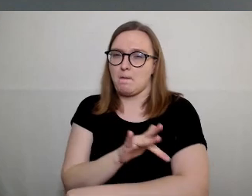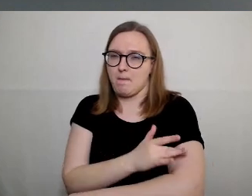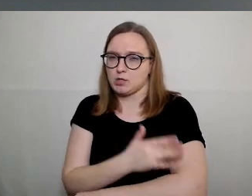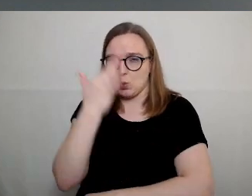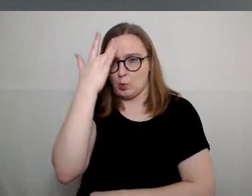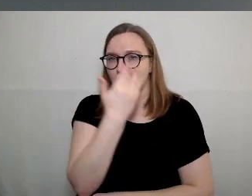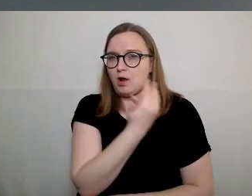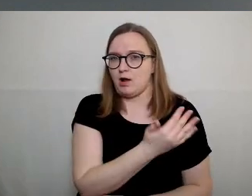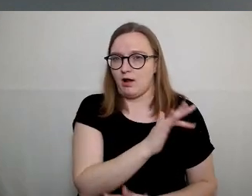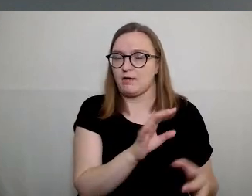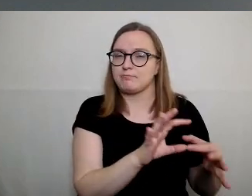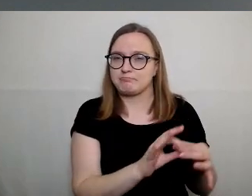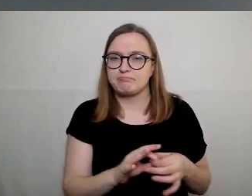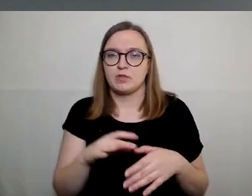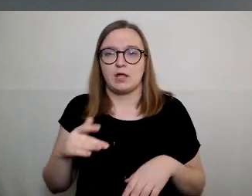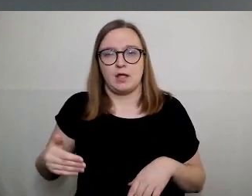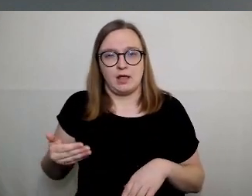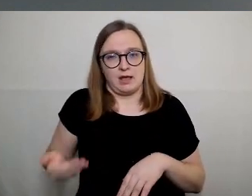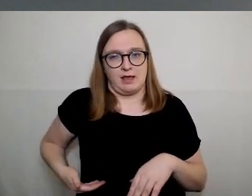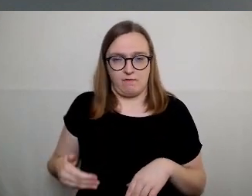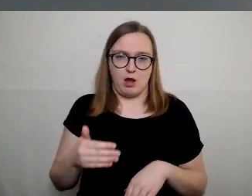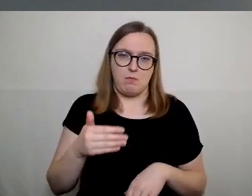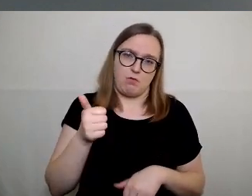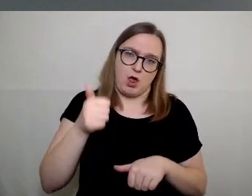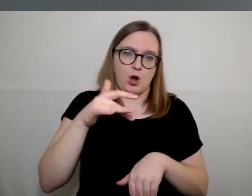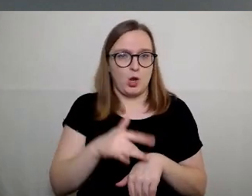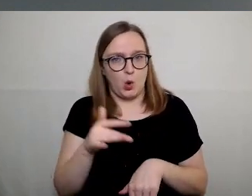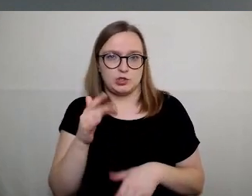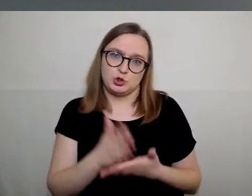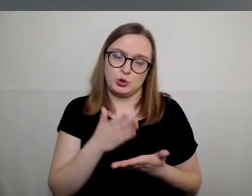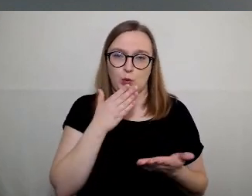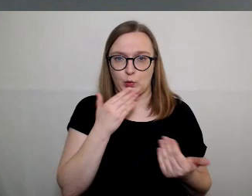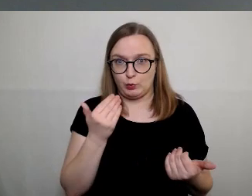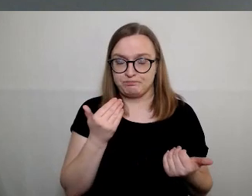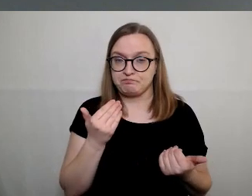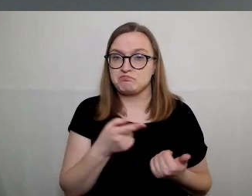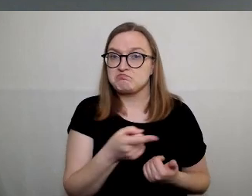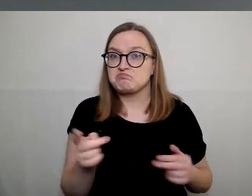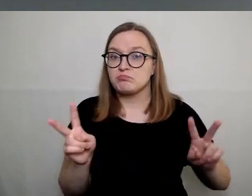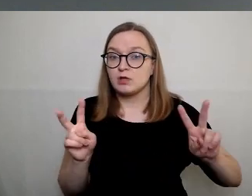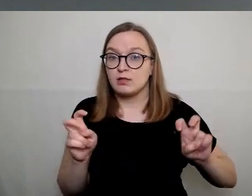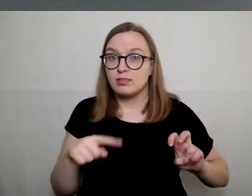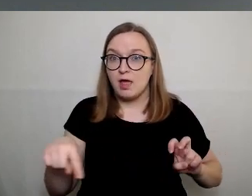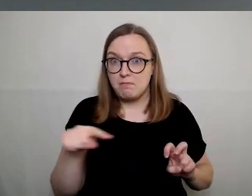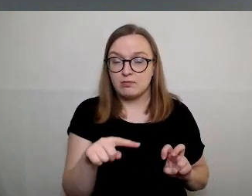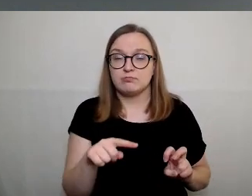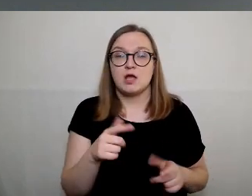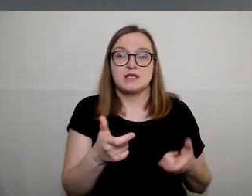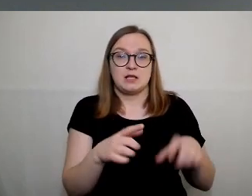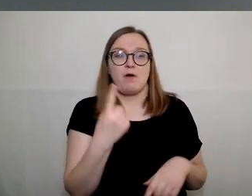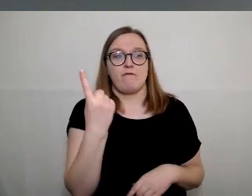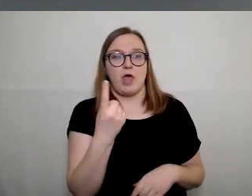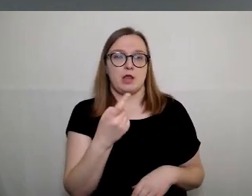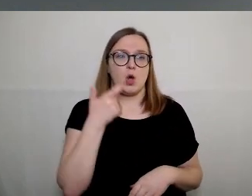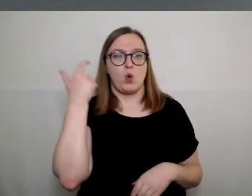gerbūvio pajutimą jų gyvenamoj vietoj. Šitų klausimų jūs nesat visagaliai, anaip tol, bet